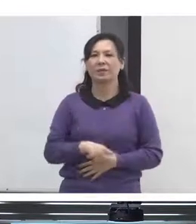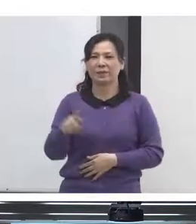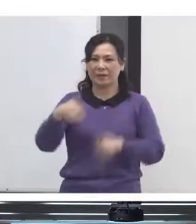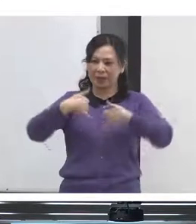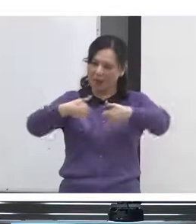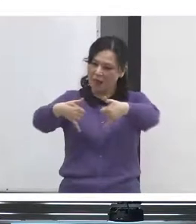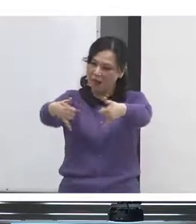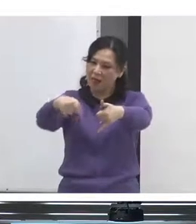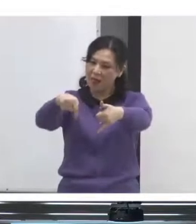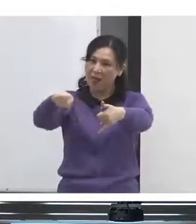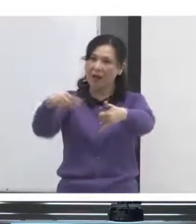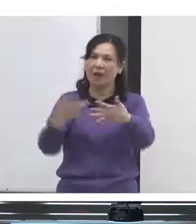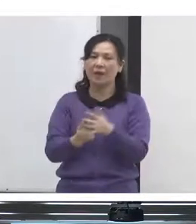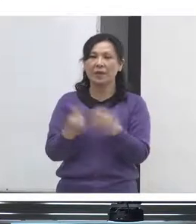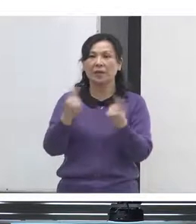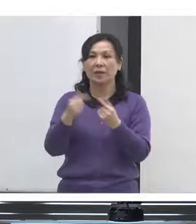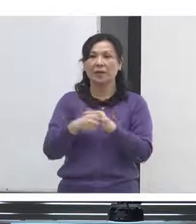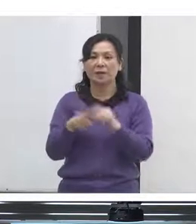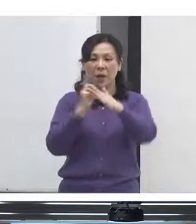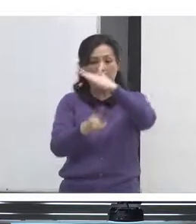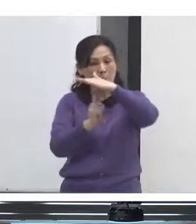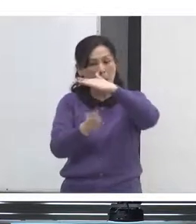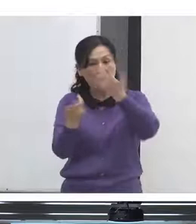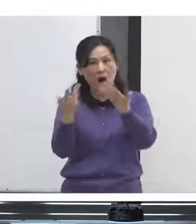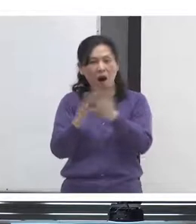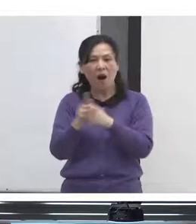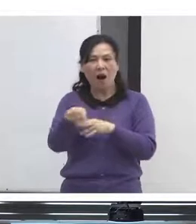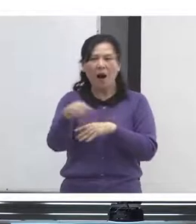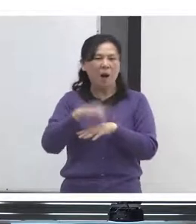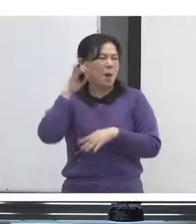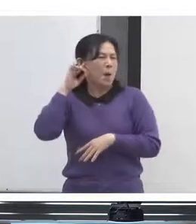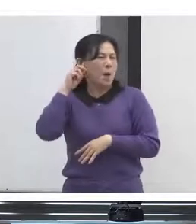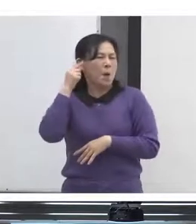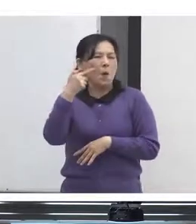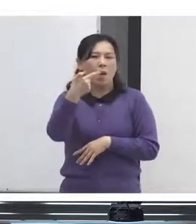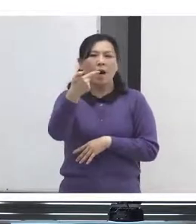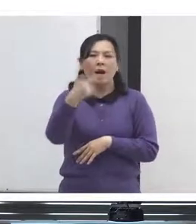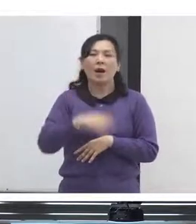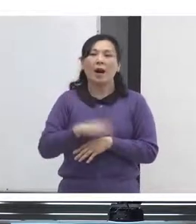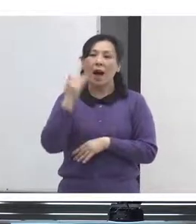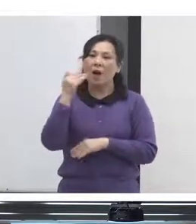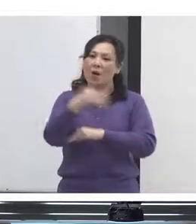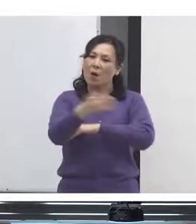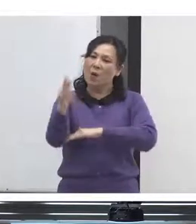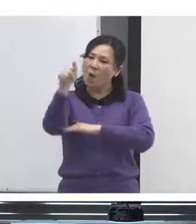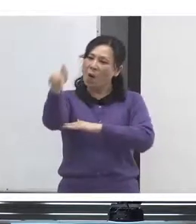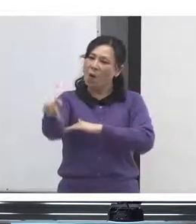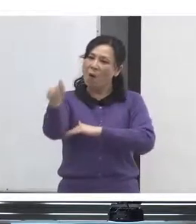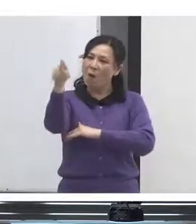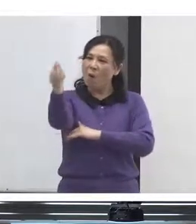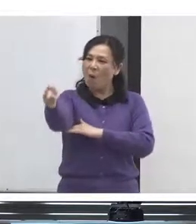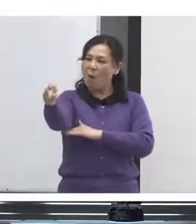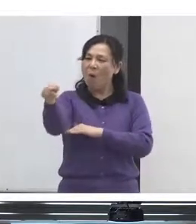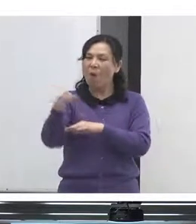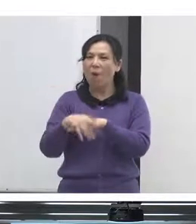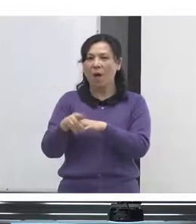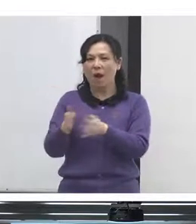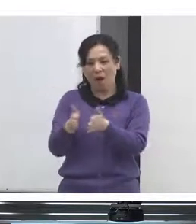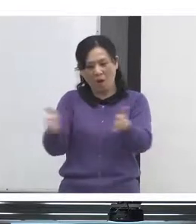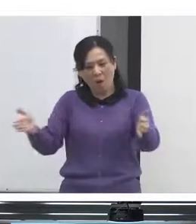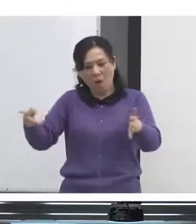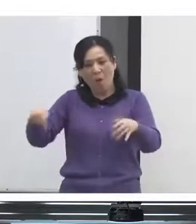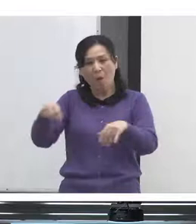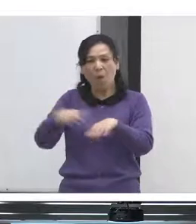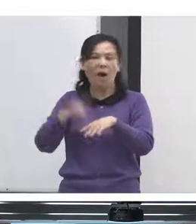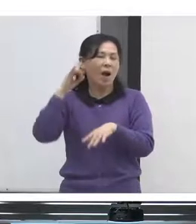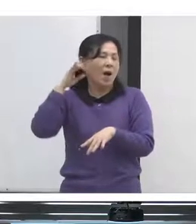的，比如说它是快速道路，那它可能相对噪音比较大。那它如果是城乡 或者是一些接坡的一些道路，它的